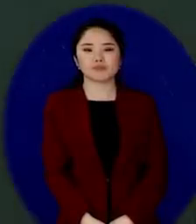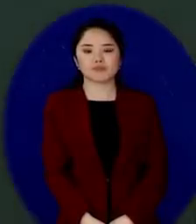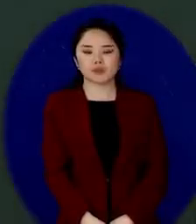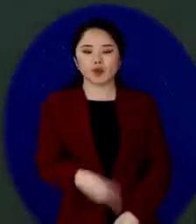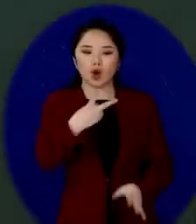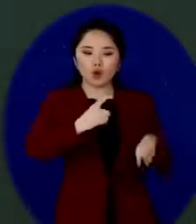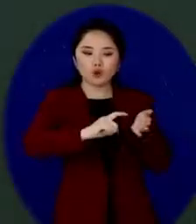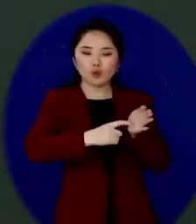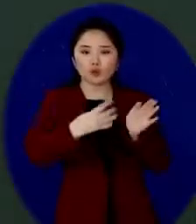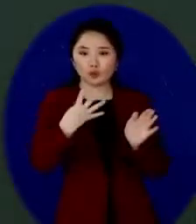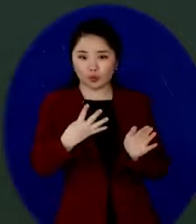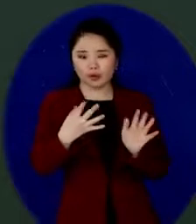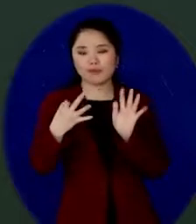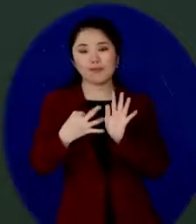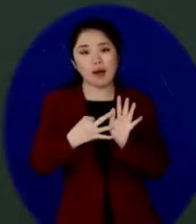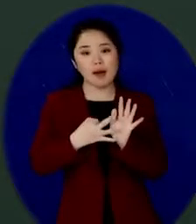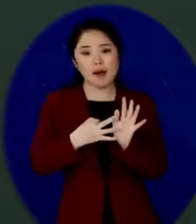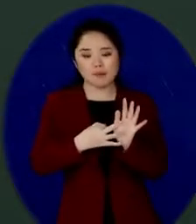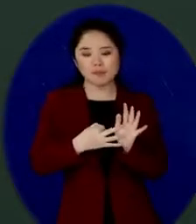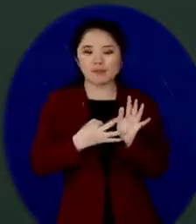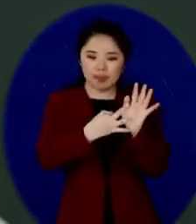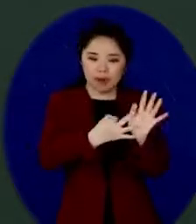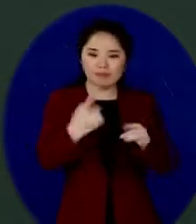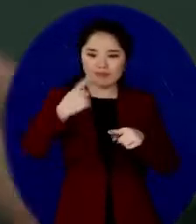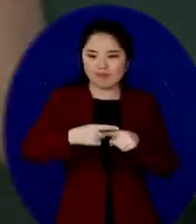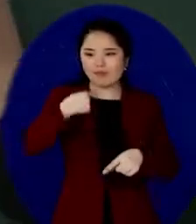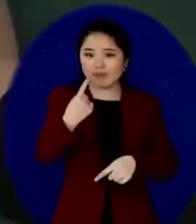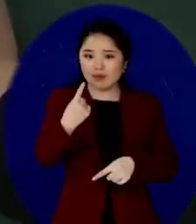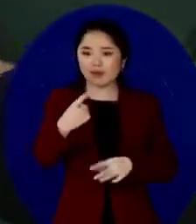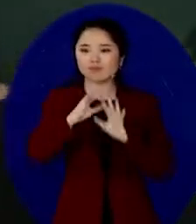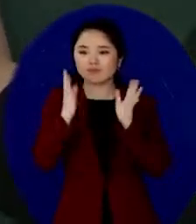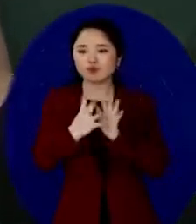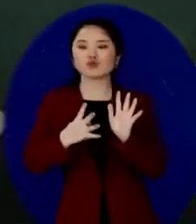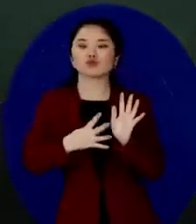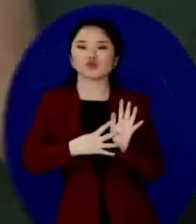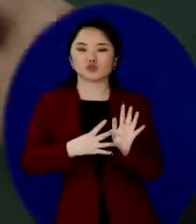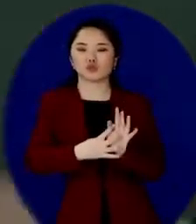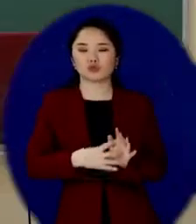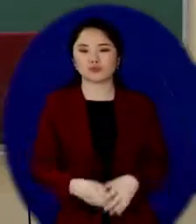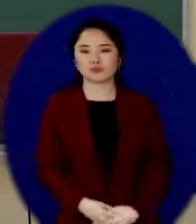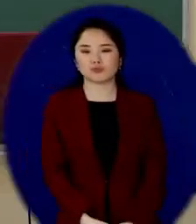Хоёр, дөрвийг, 8, 8 дээр 1-ийг нэмээд, 9.